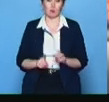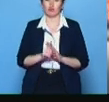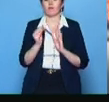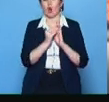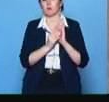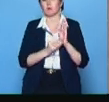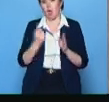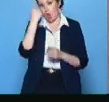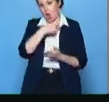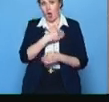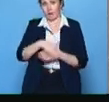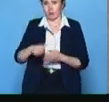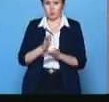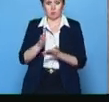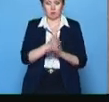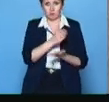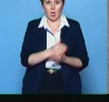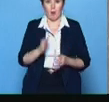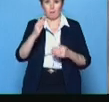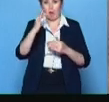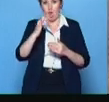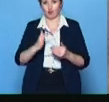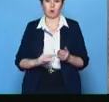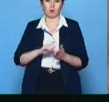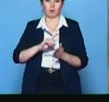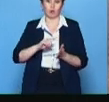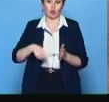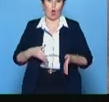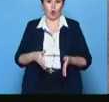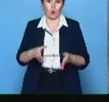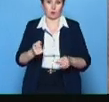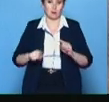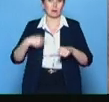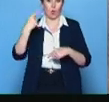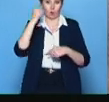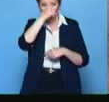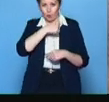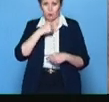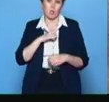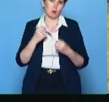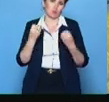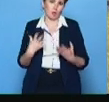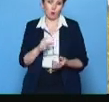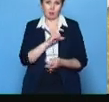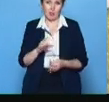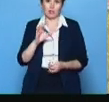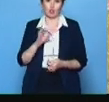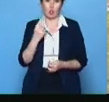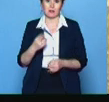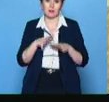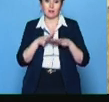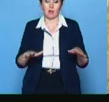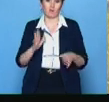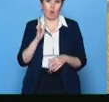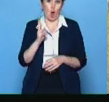адресного перечня дорог на следующий год. Обсуждение снова будет открытым. Самый простой путь внести предложение – соцсеть ВКонтакте. Группа